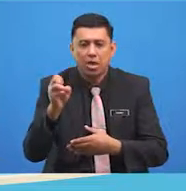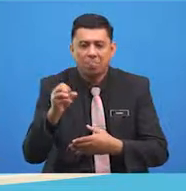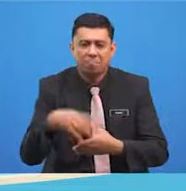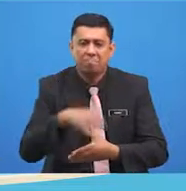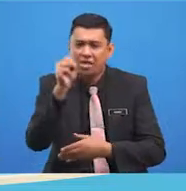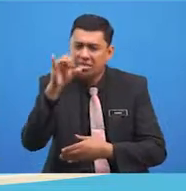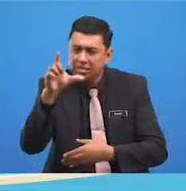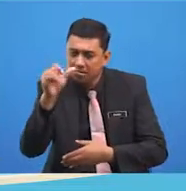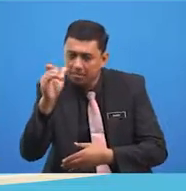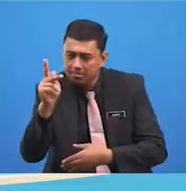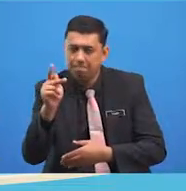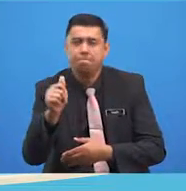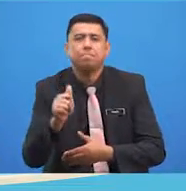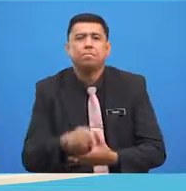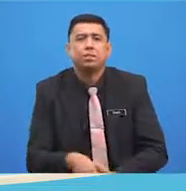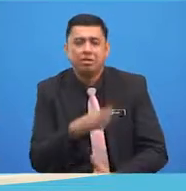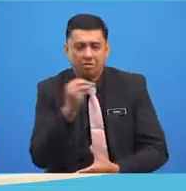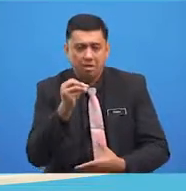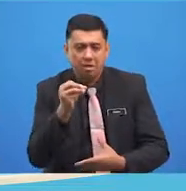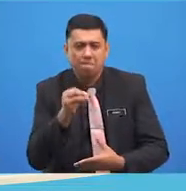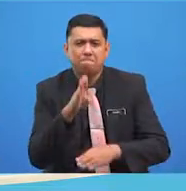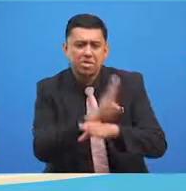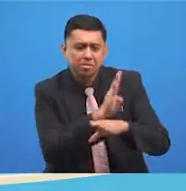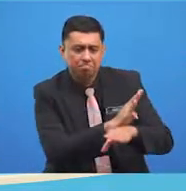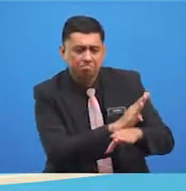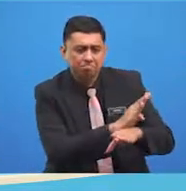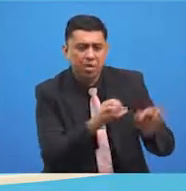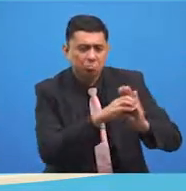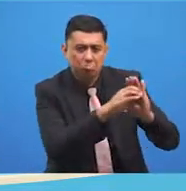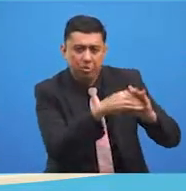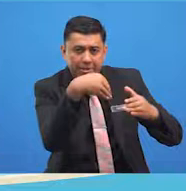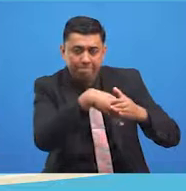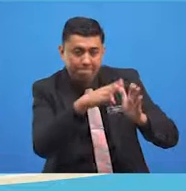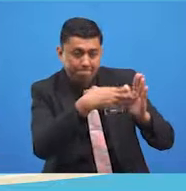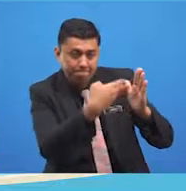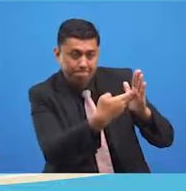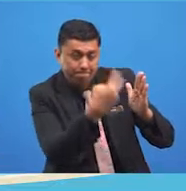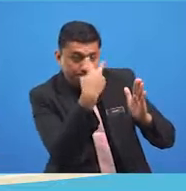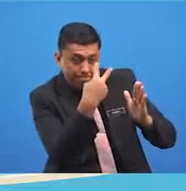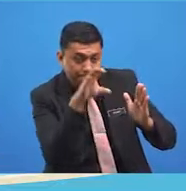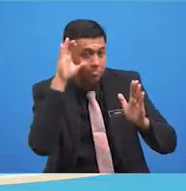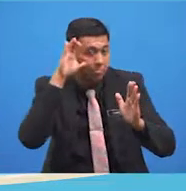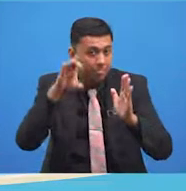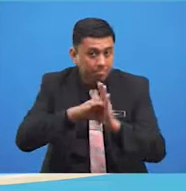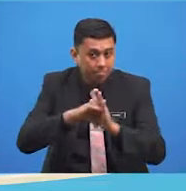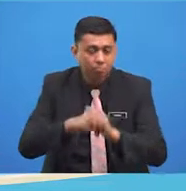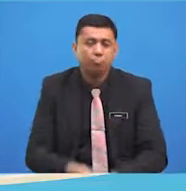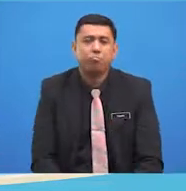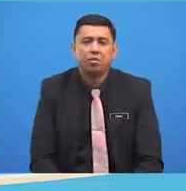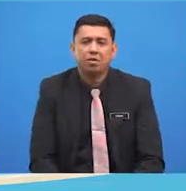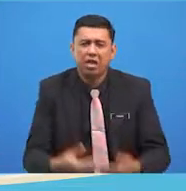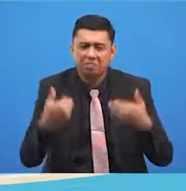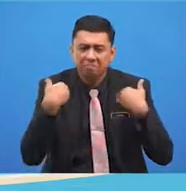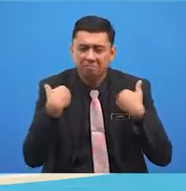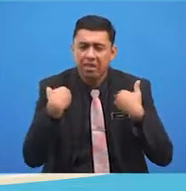silika selain oksida besi dan mineral lempung. Seterusnya, bauksit merupakan sisa mendapat lempung